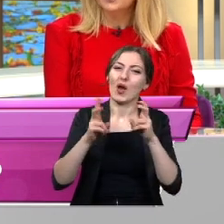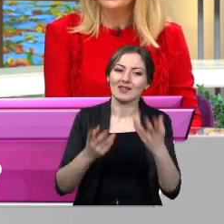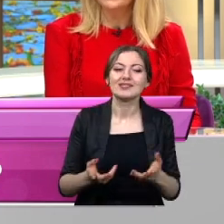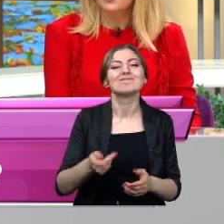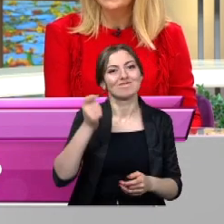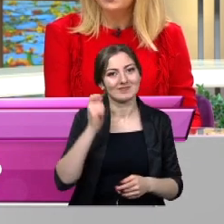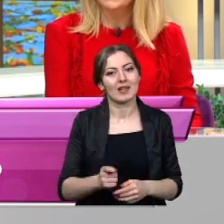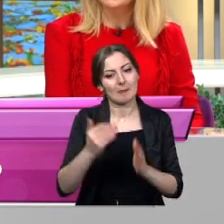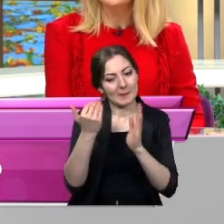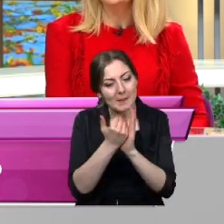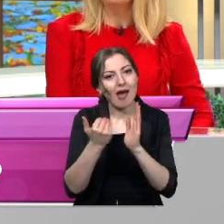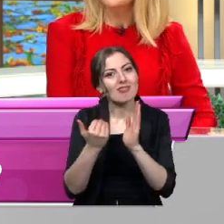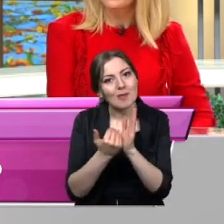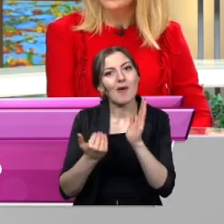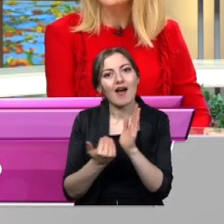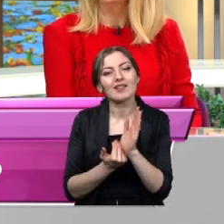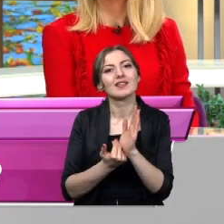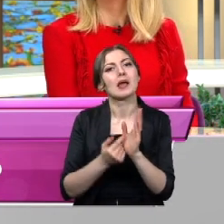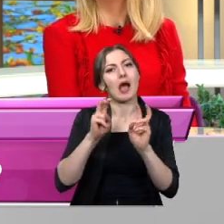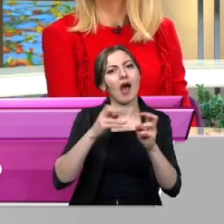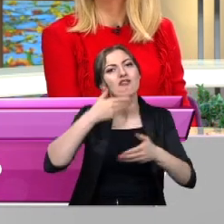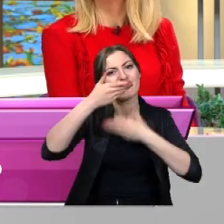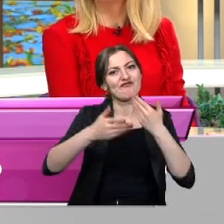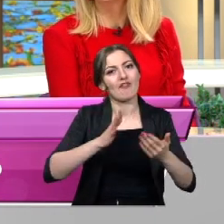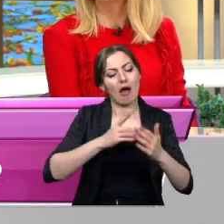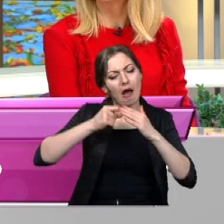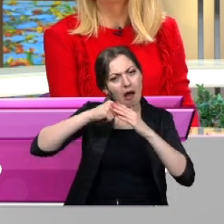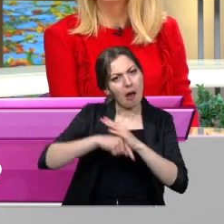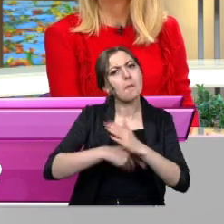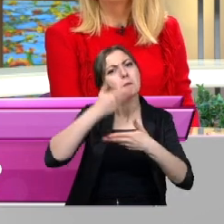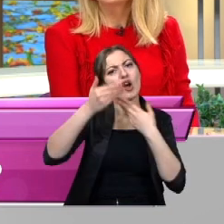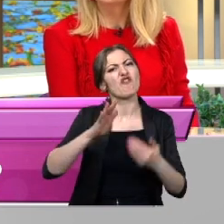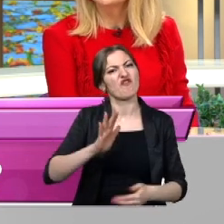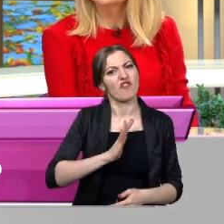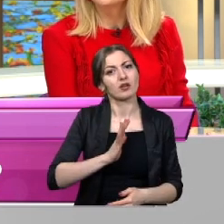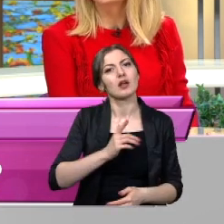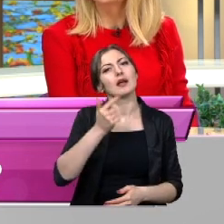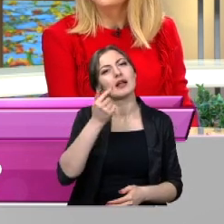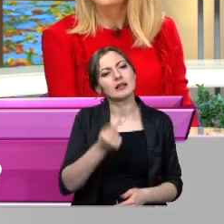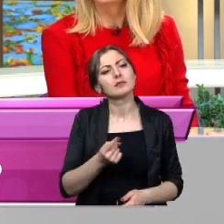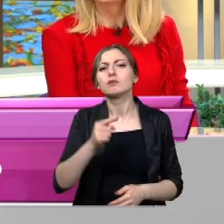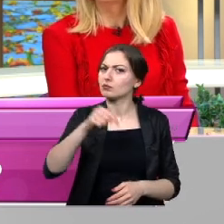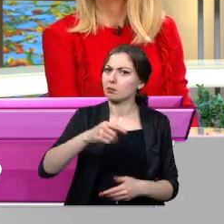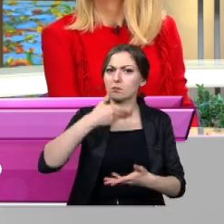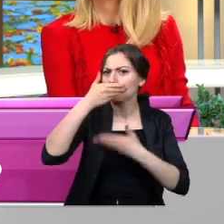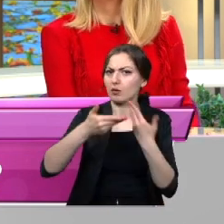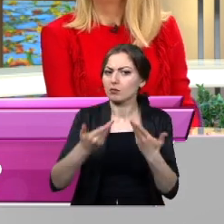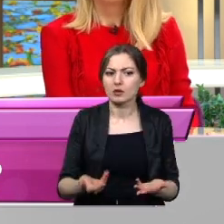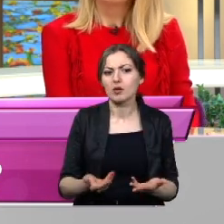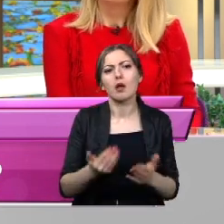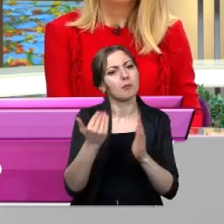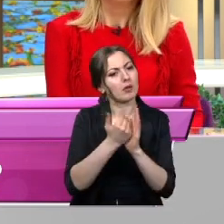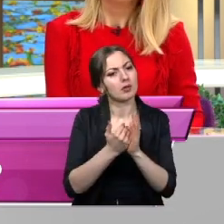aslı madde madde bir şeyimiz var daha ayrıntılı bahsedeceğiz Ama şu anda biraz bahsedeceğiz baş Evet